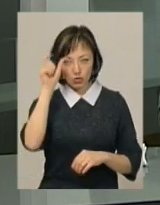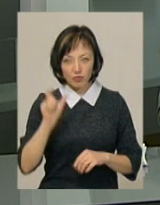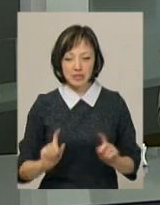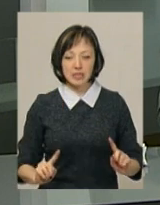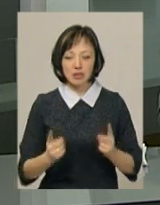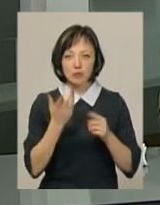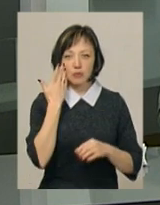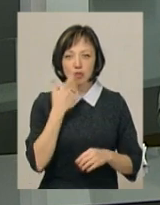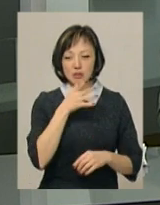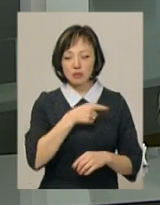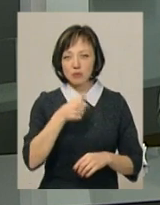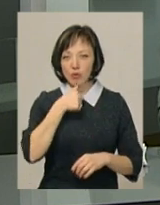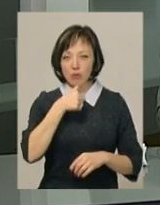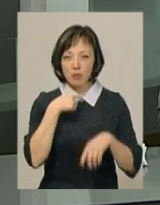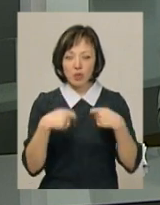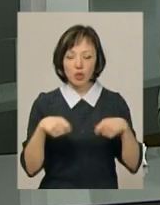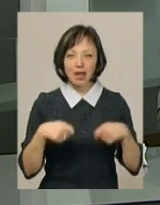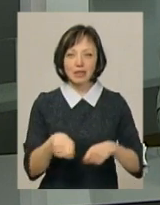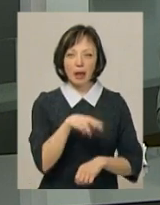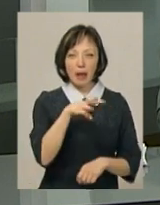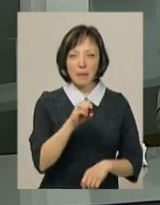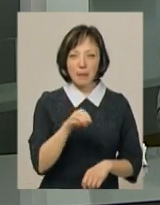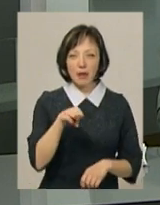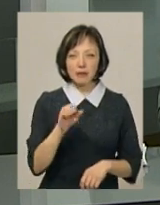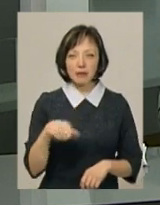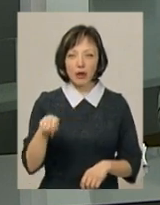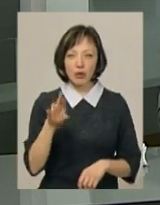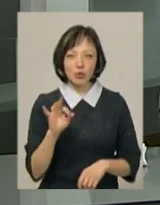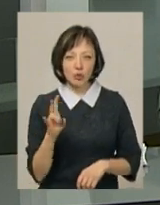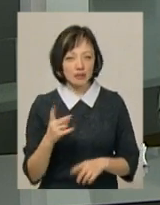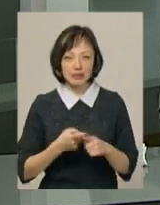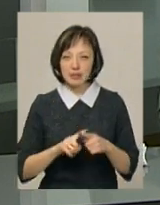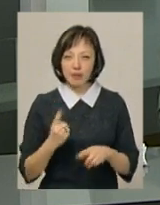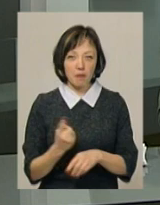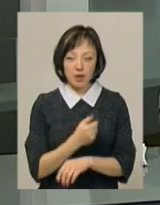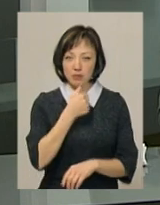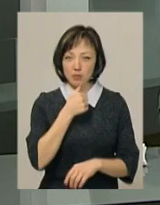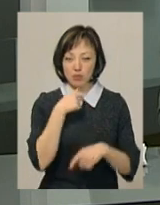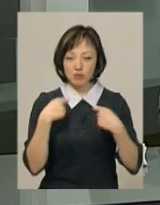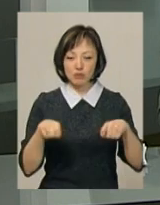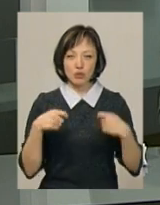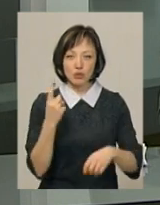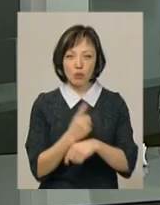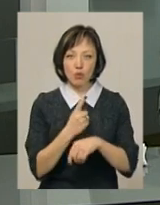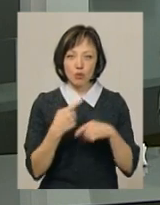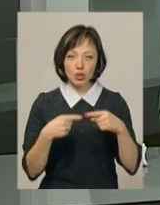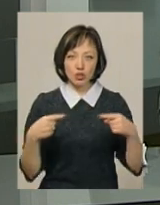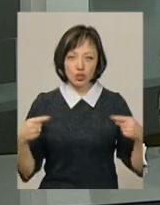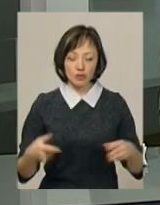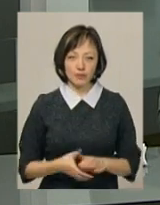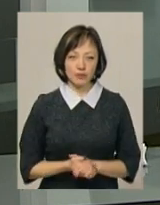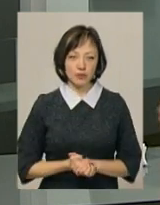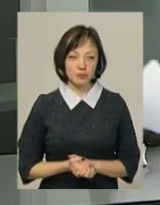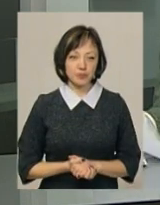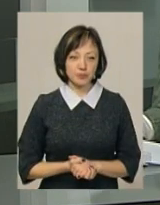затримали під час спроби продати метадон. Це вже не перша спроба підприємця збуту заборонених речовин, заявила речниця Хмельницького відділу